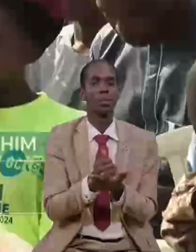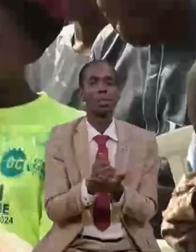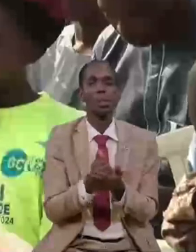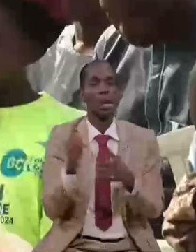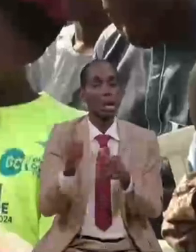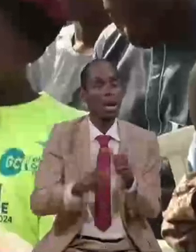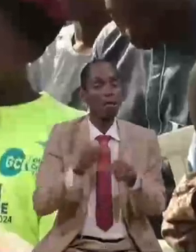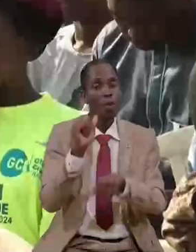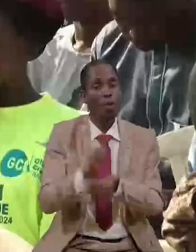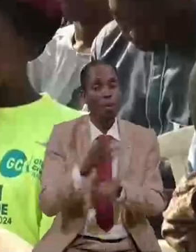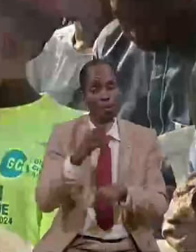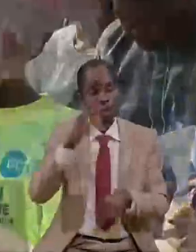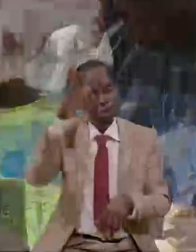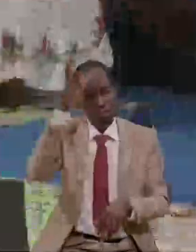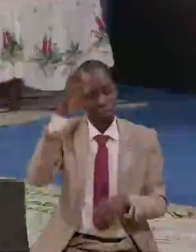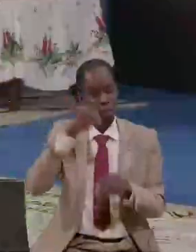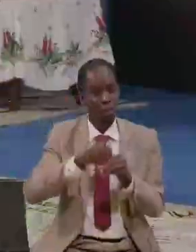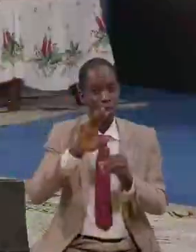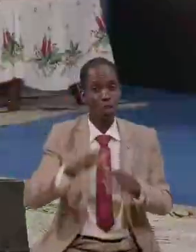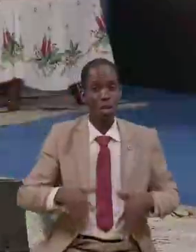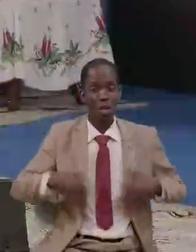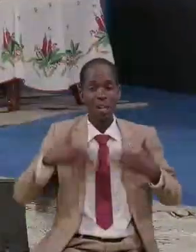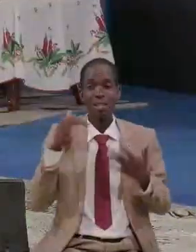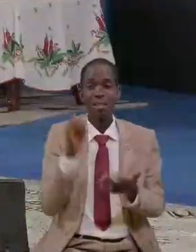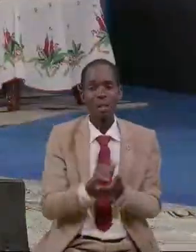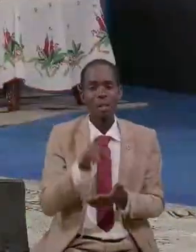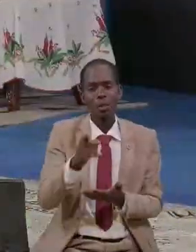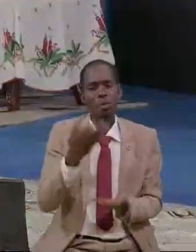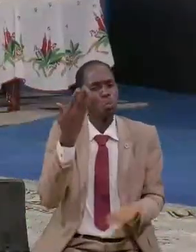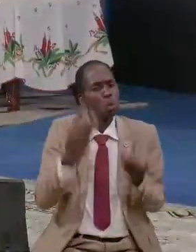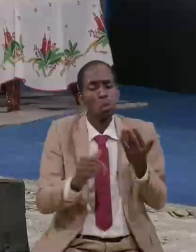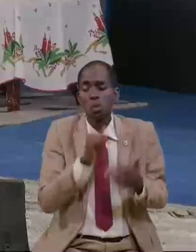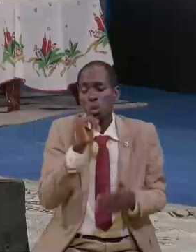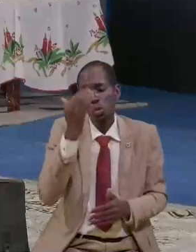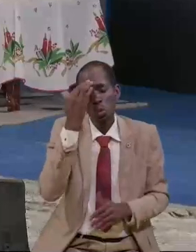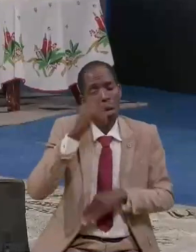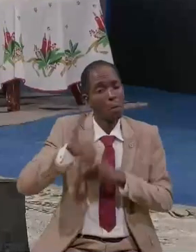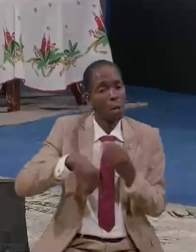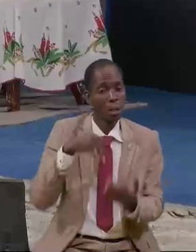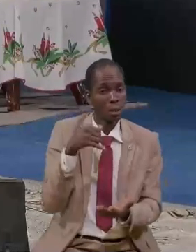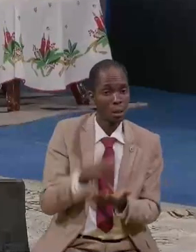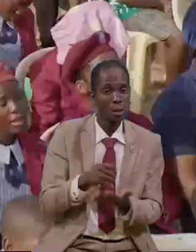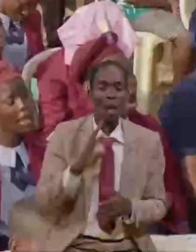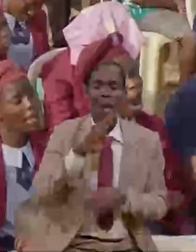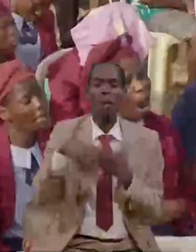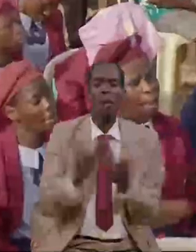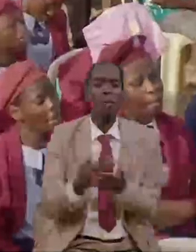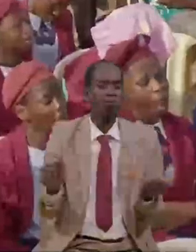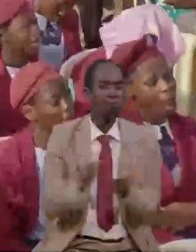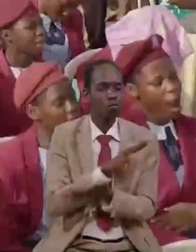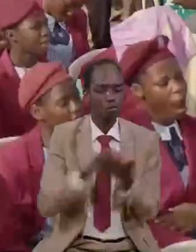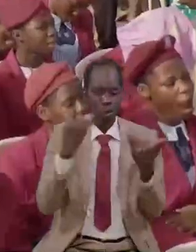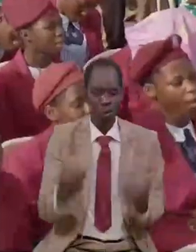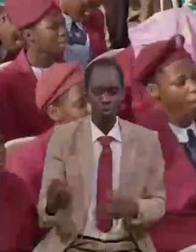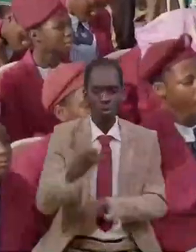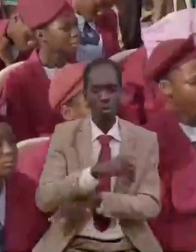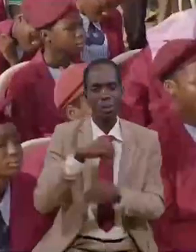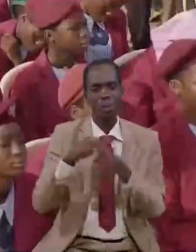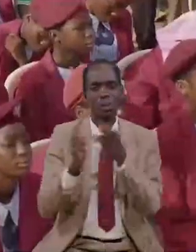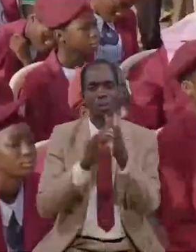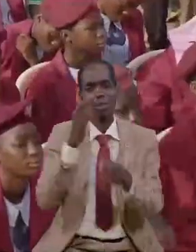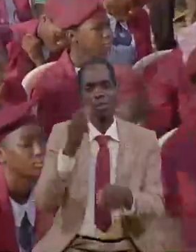toute œuvre du diable dans ta vie que tu ne connais même pas, seront détruites aujourd'hui au nom de